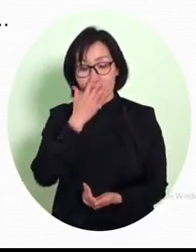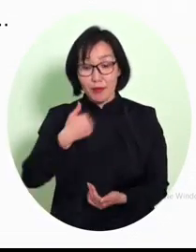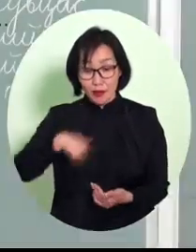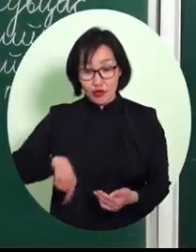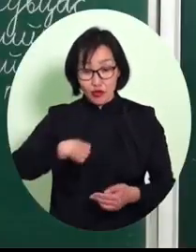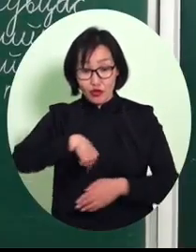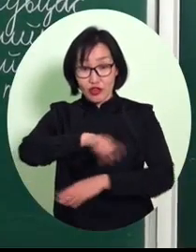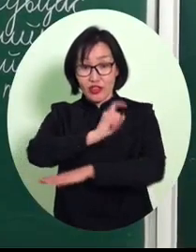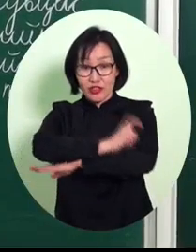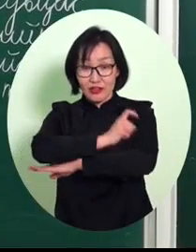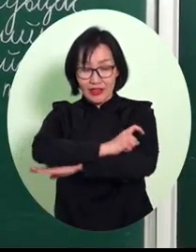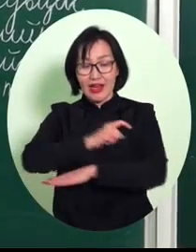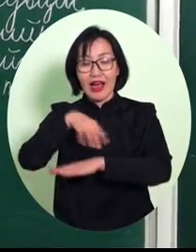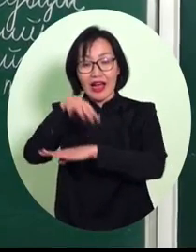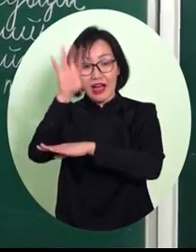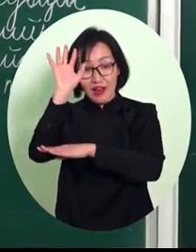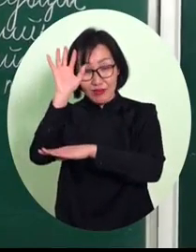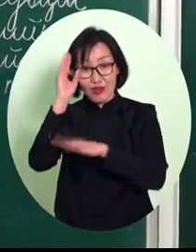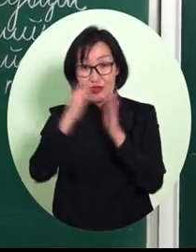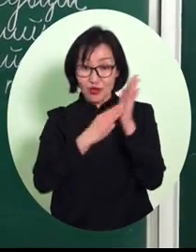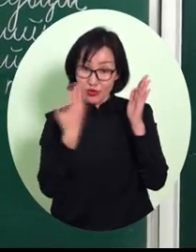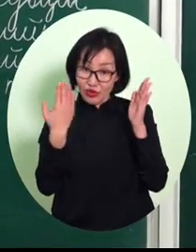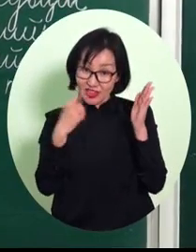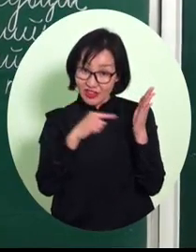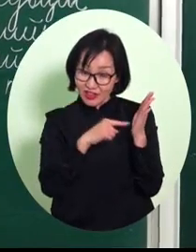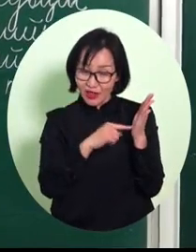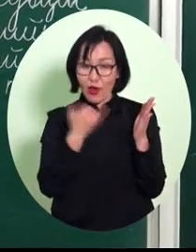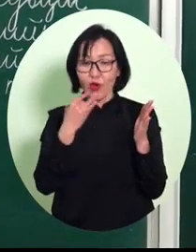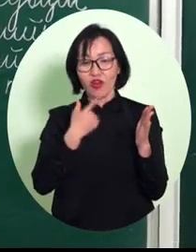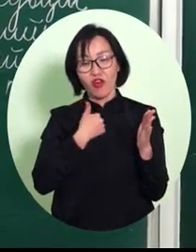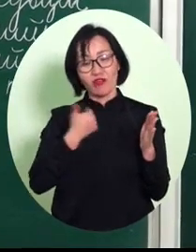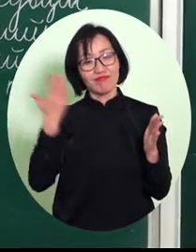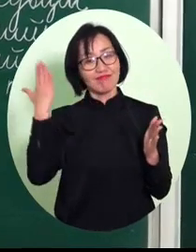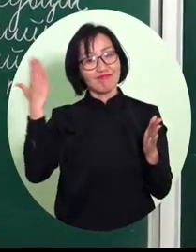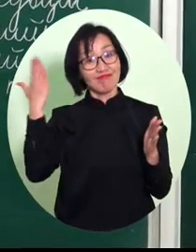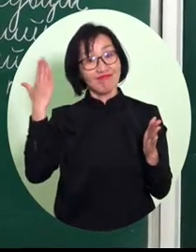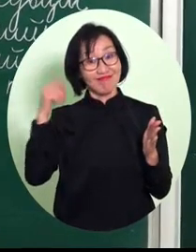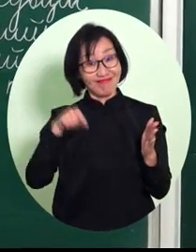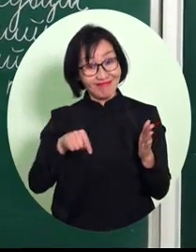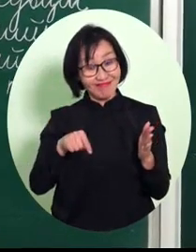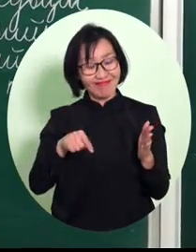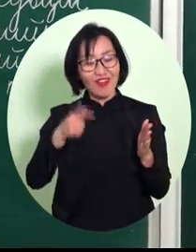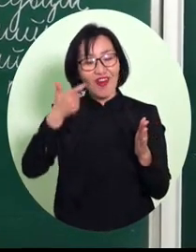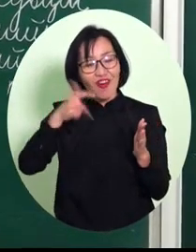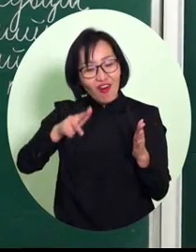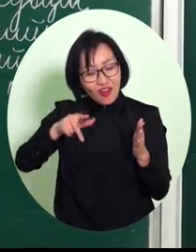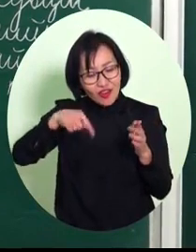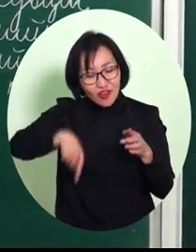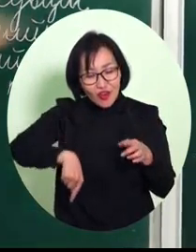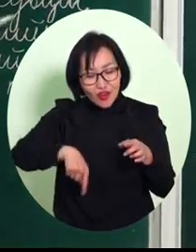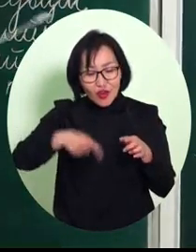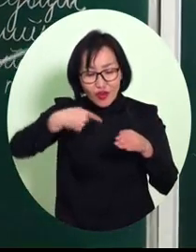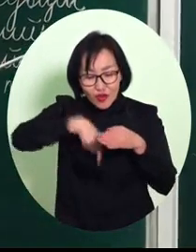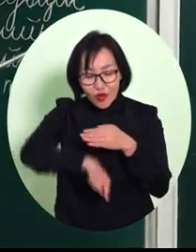За ингээд багш нь өнөөдрийн хичээл дээр хавар шүлгээр шүлгийг уран яруу унших шүлгийн